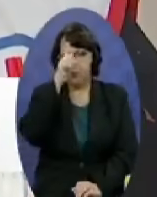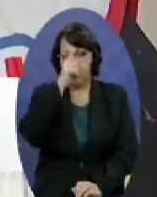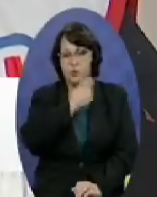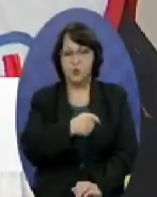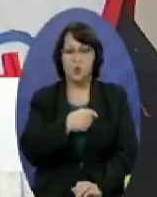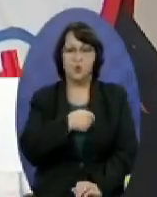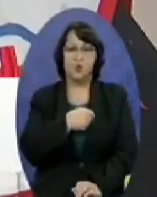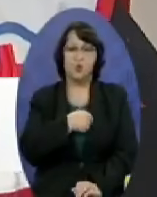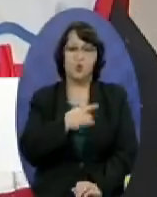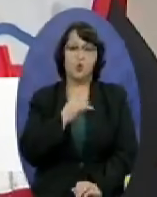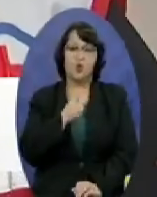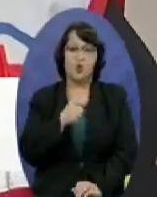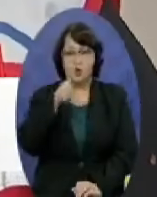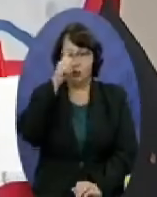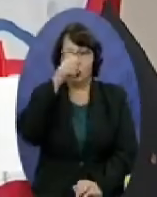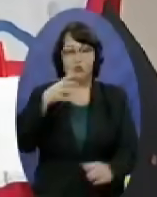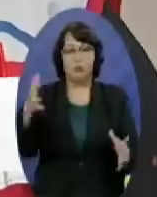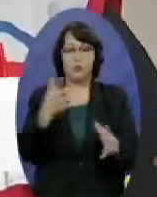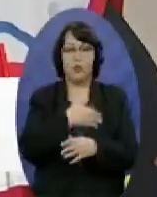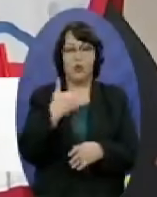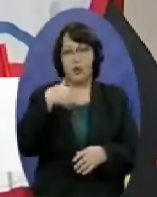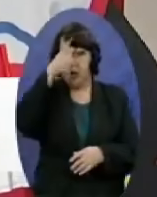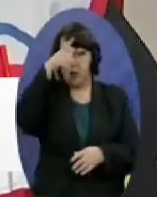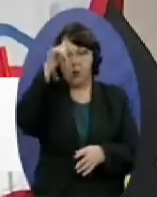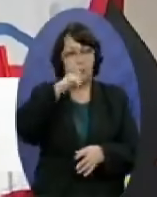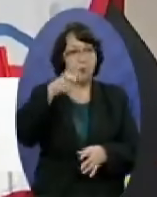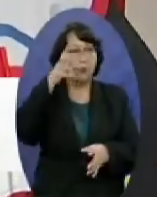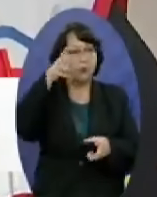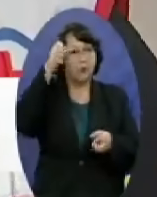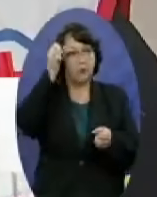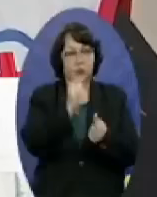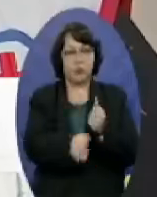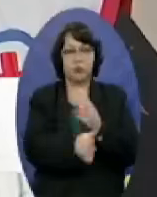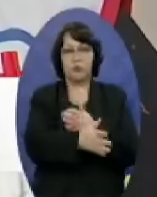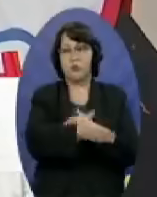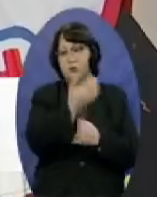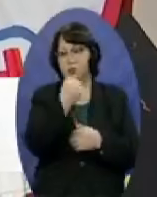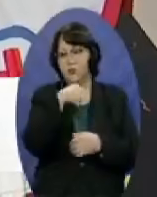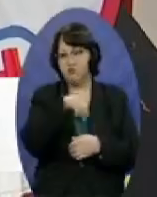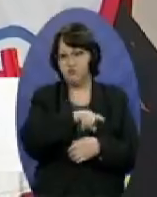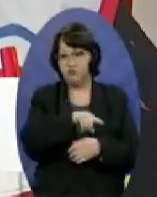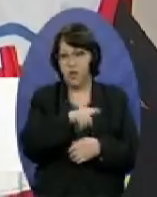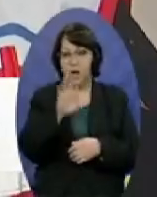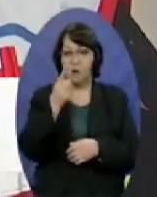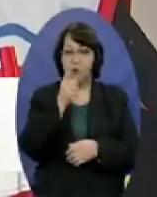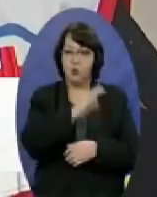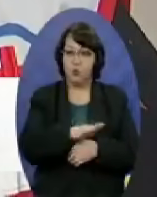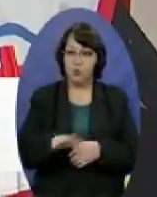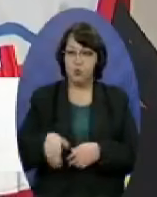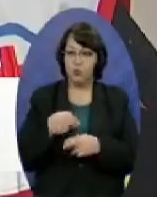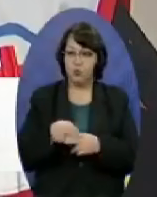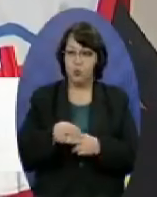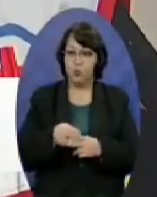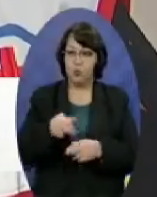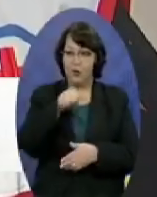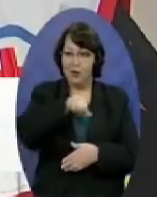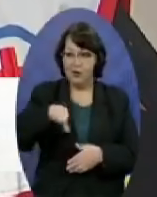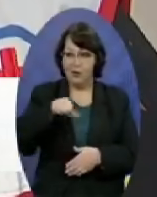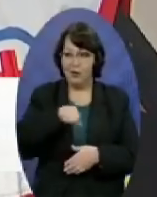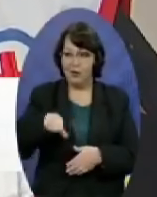том дарга нь бол өөрөө Герман боловсрал эзэмсэн ийм хүн. Энэ 11 хүүхдэд бол яг гардаж хагалгааг бол